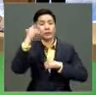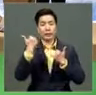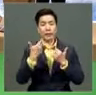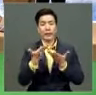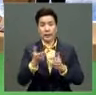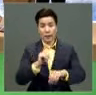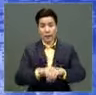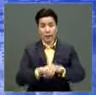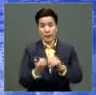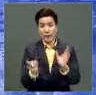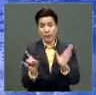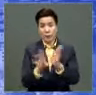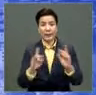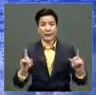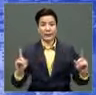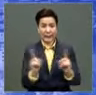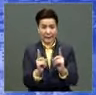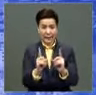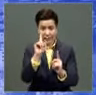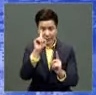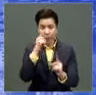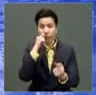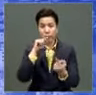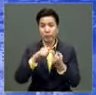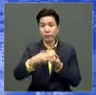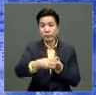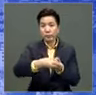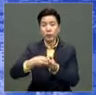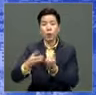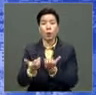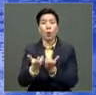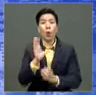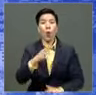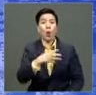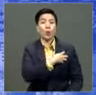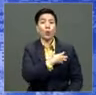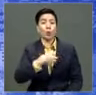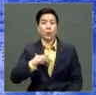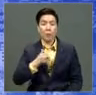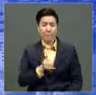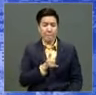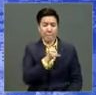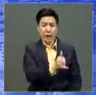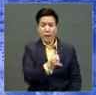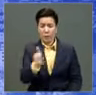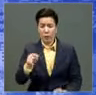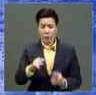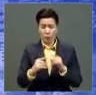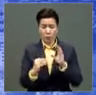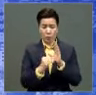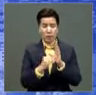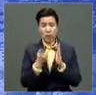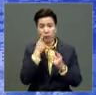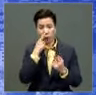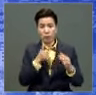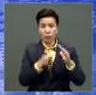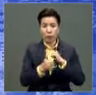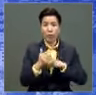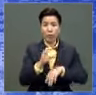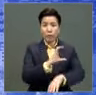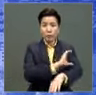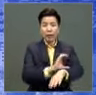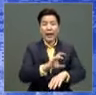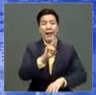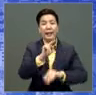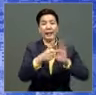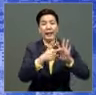ช้เวลาช่วงสุดท้ายสั้นๆนะครับมีชุดข้อมูลที่มีการแชร์ว่าลูกของท่านอุปทูตนั้นไปหลายจุดในพื้นที่ของกทมครับไม่ว่าจะเป็นสถานีรถไฟฟ้านานาอ